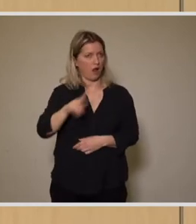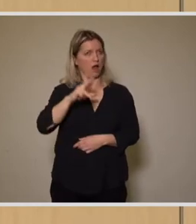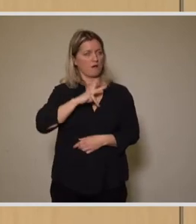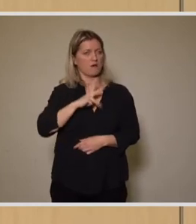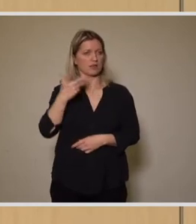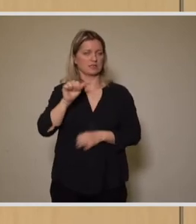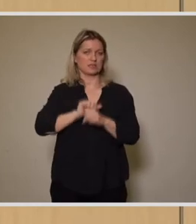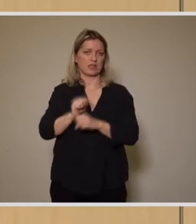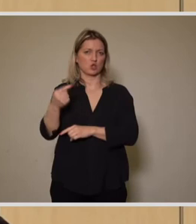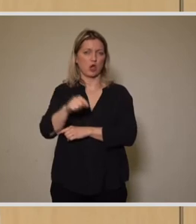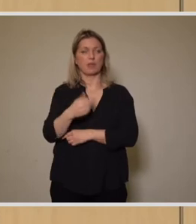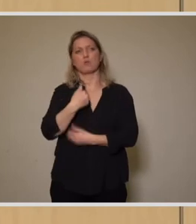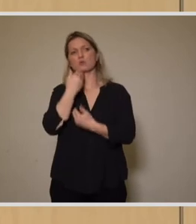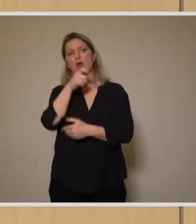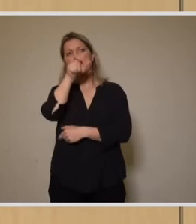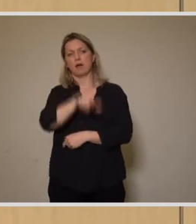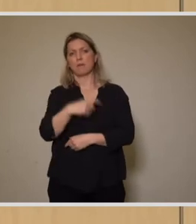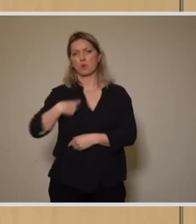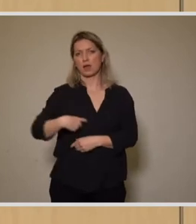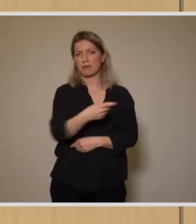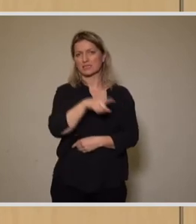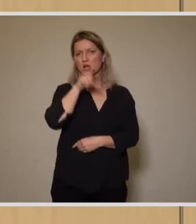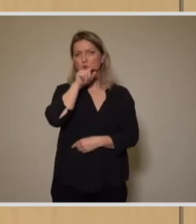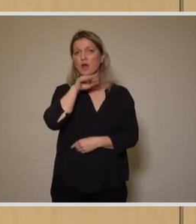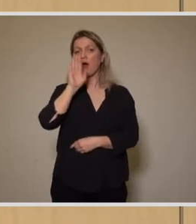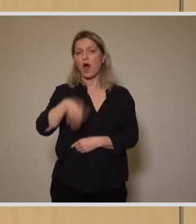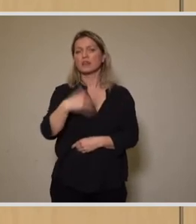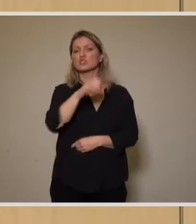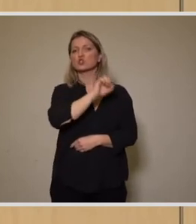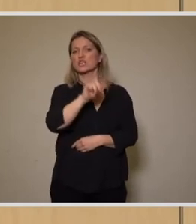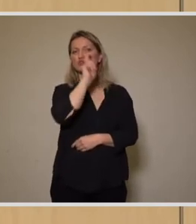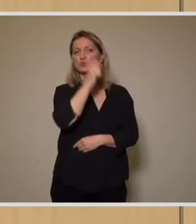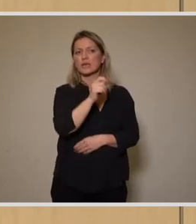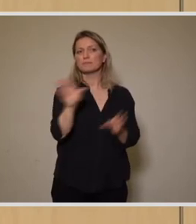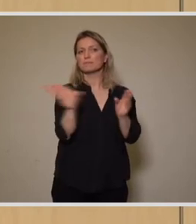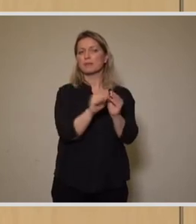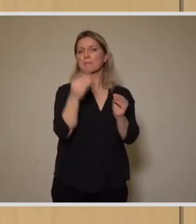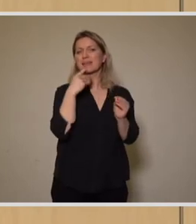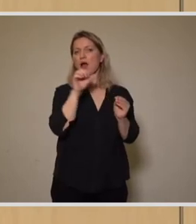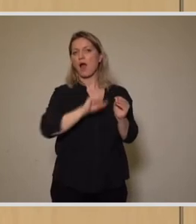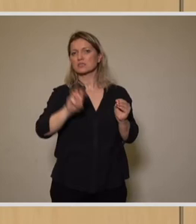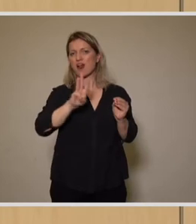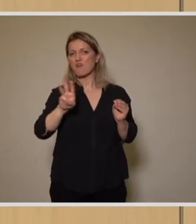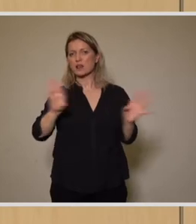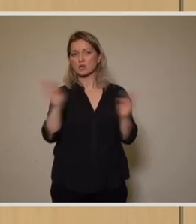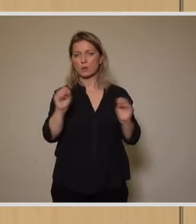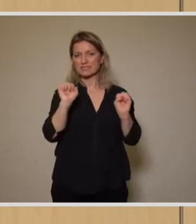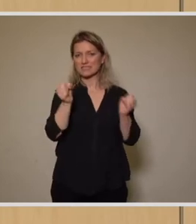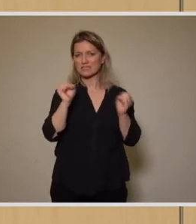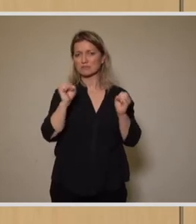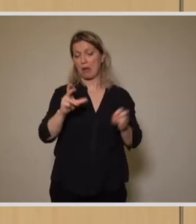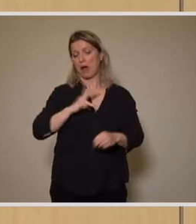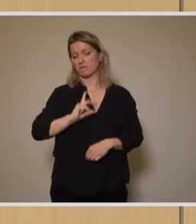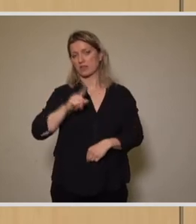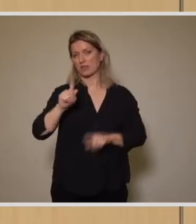dass Bürgermeister Kühn diese Stesat-Studie zusammen mit dem Axel Walter auf den Weg gebracht hat. Und wir werden das Ergebnis ja hören.